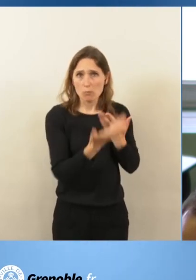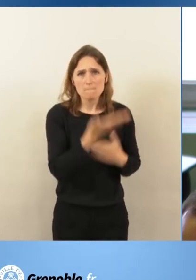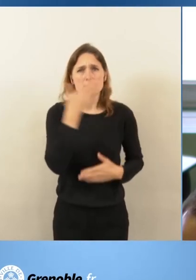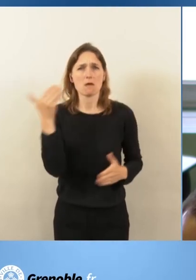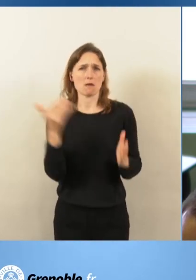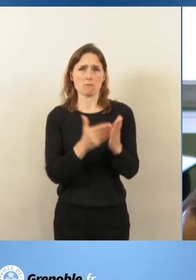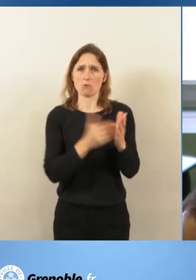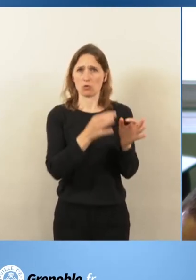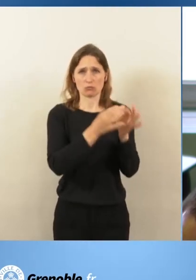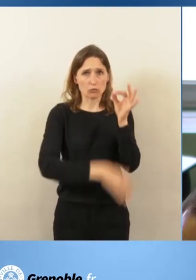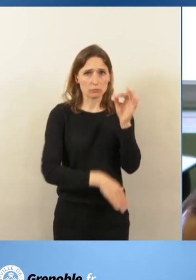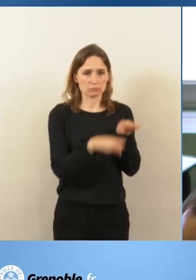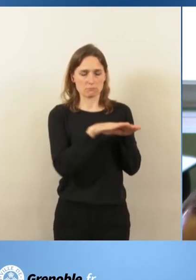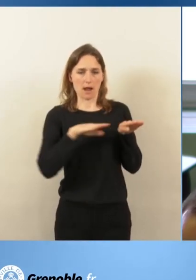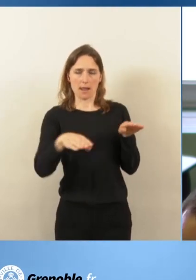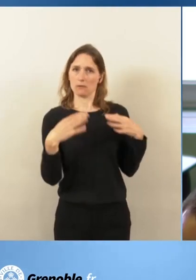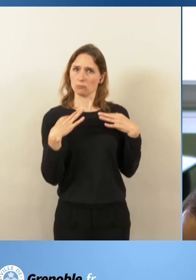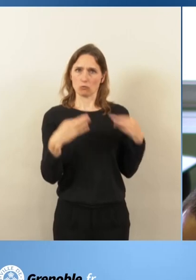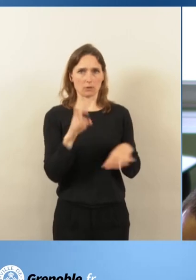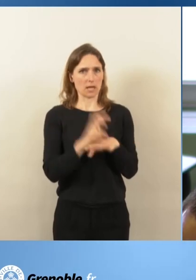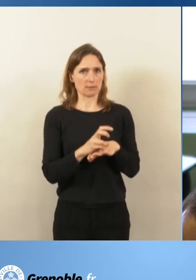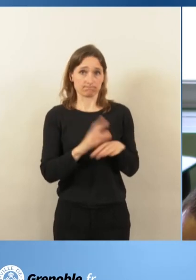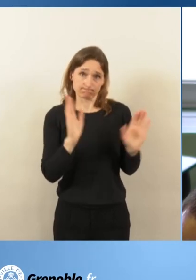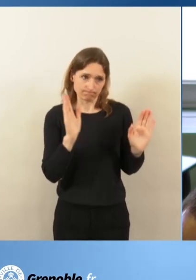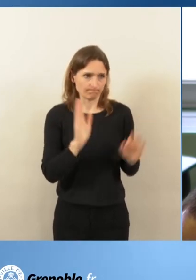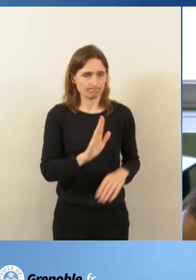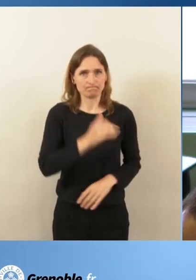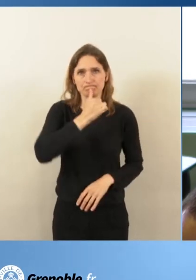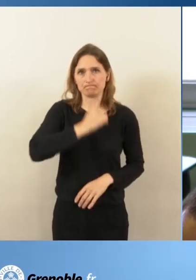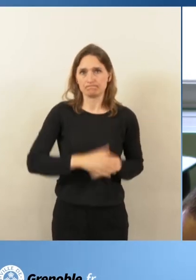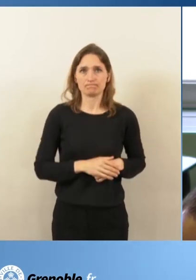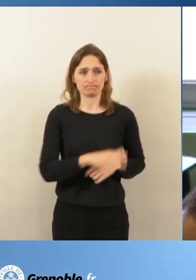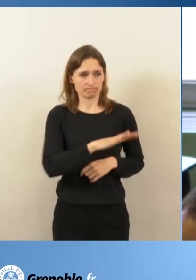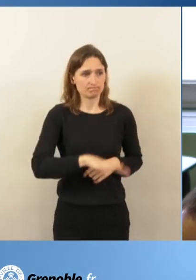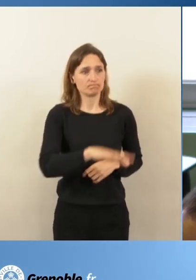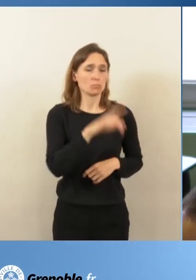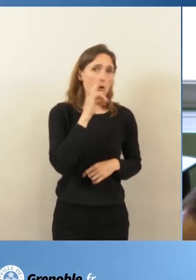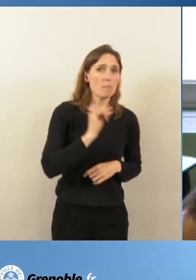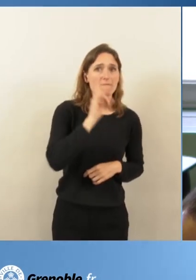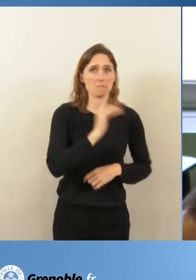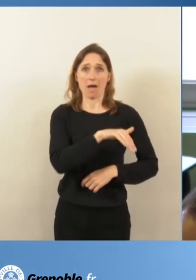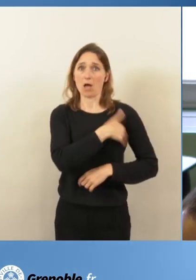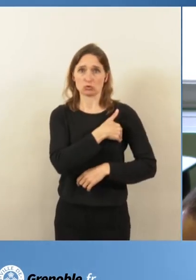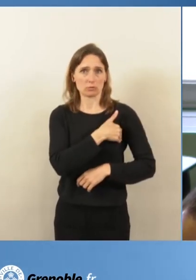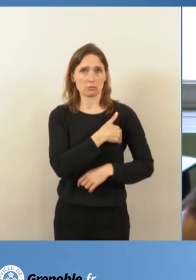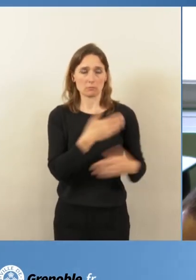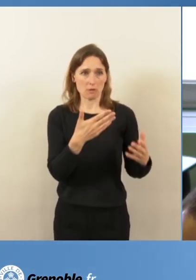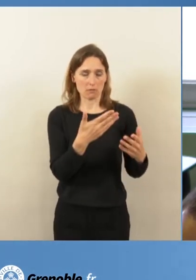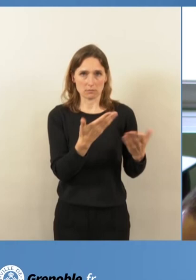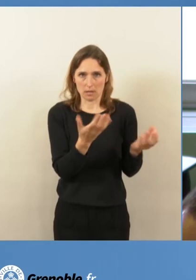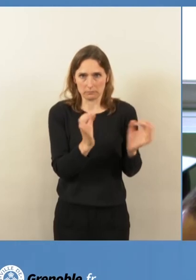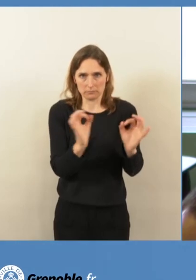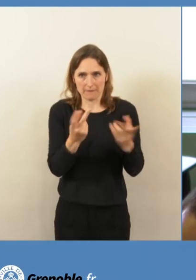tout en gardant une neutralité obligatoire ces agentes et ses agents sont et font la ville